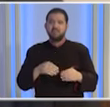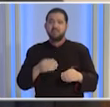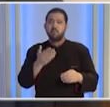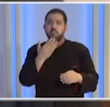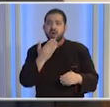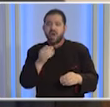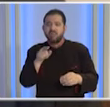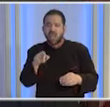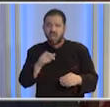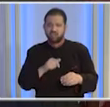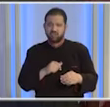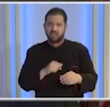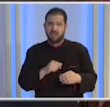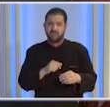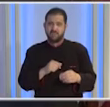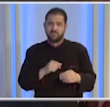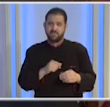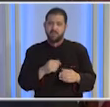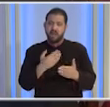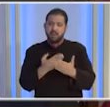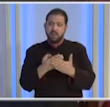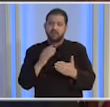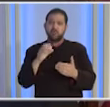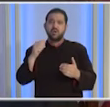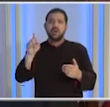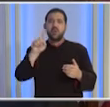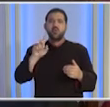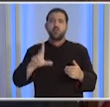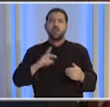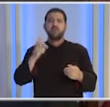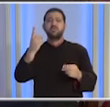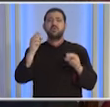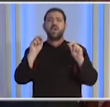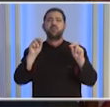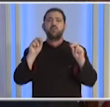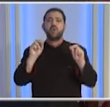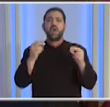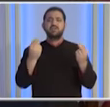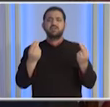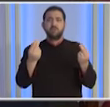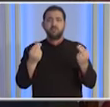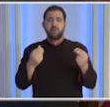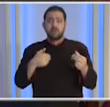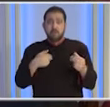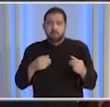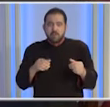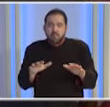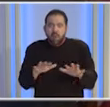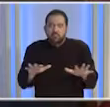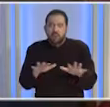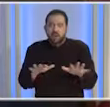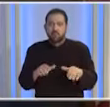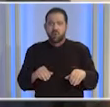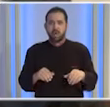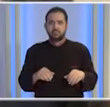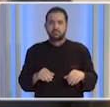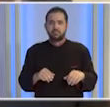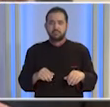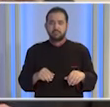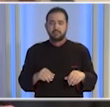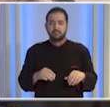astea. Pentru că nu există o educație morală. Când m-a cutremurat, vă spun, să